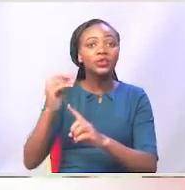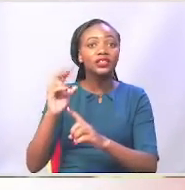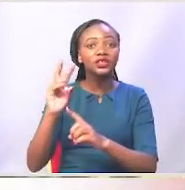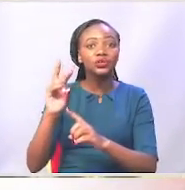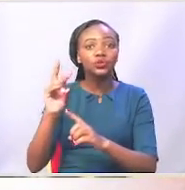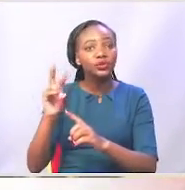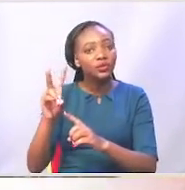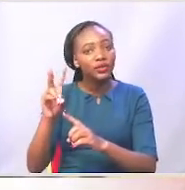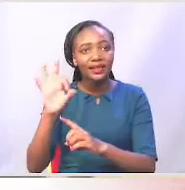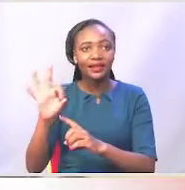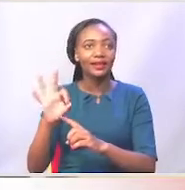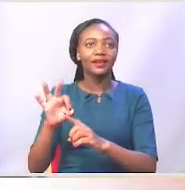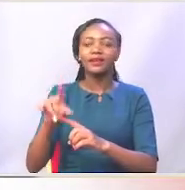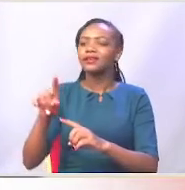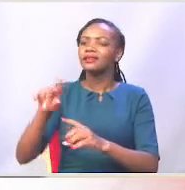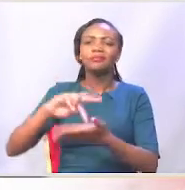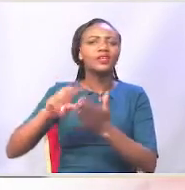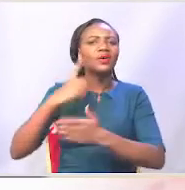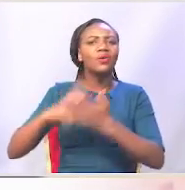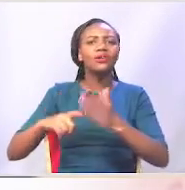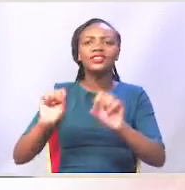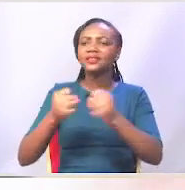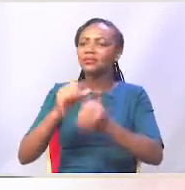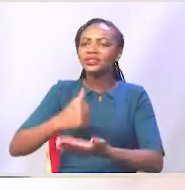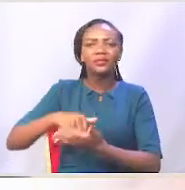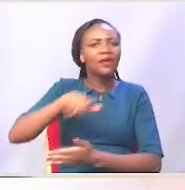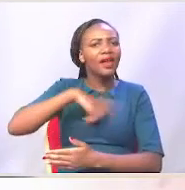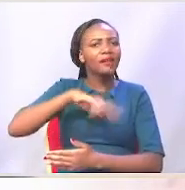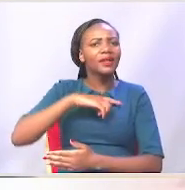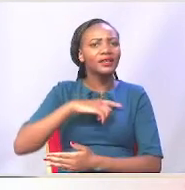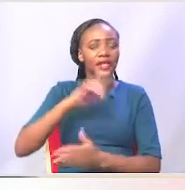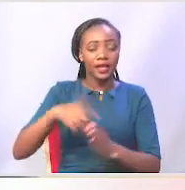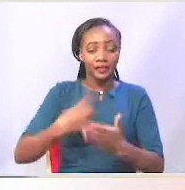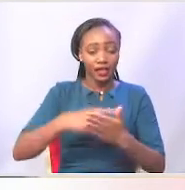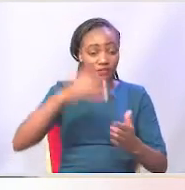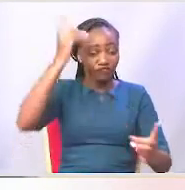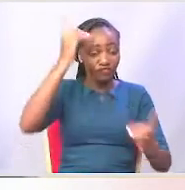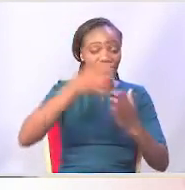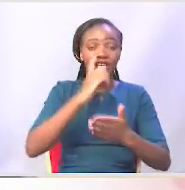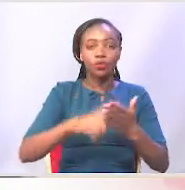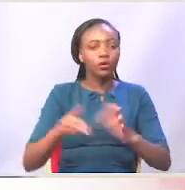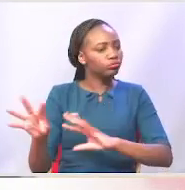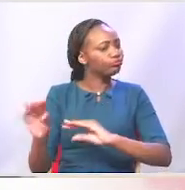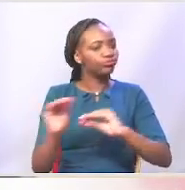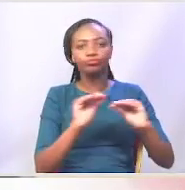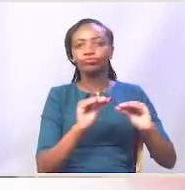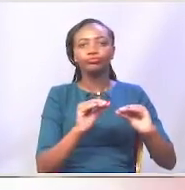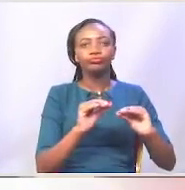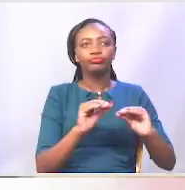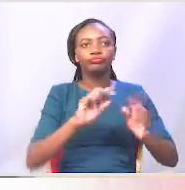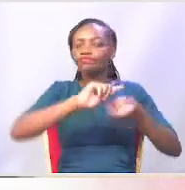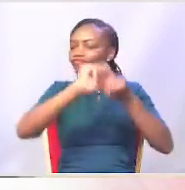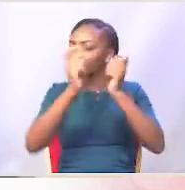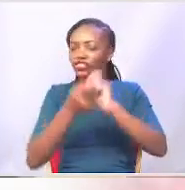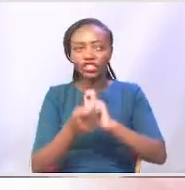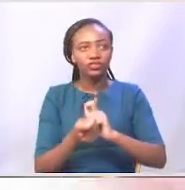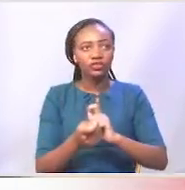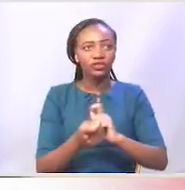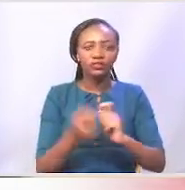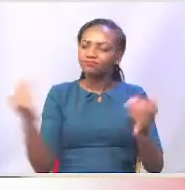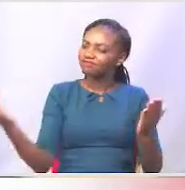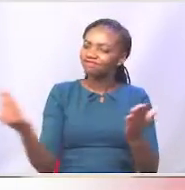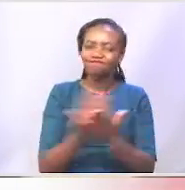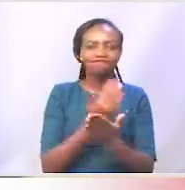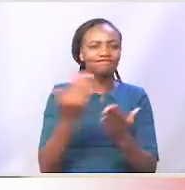going to get anywhere with that. So we moved. We moved with everything. Tulitoa radiator, tukatoa